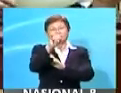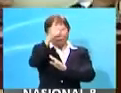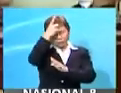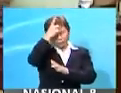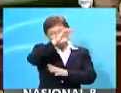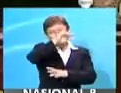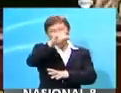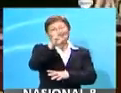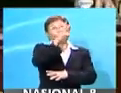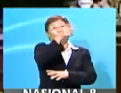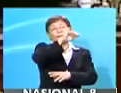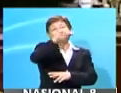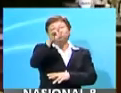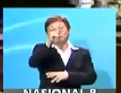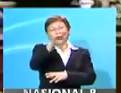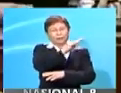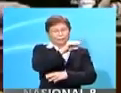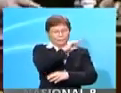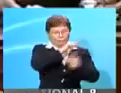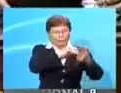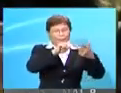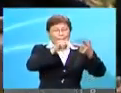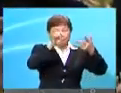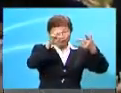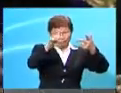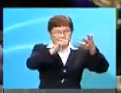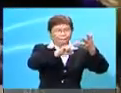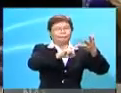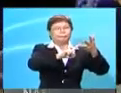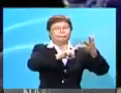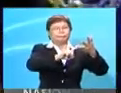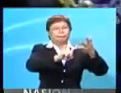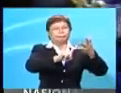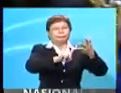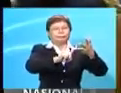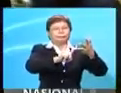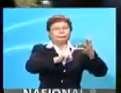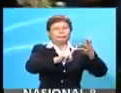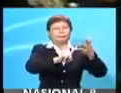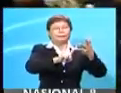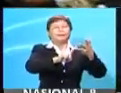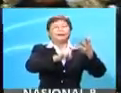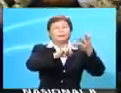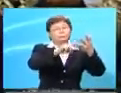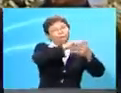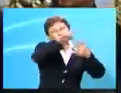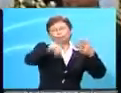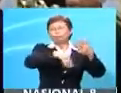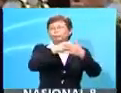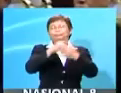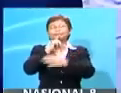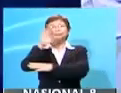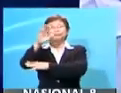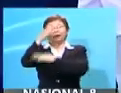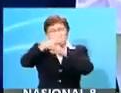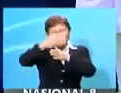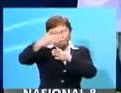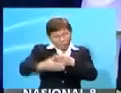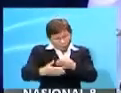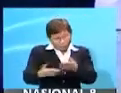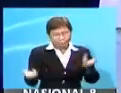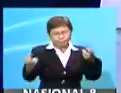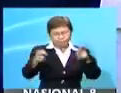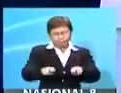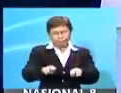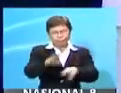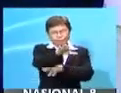tuanku Jafar dan menteri pendidikan Datuk Seri mahazir Khalid pula mengangkat sumpah jawatan dan tak setia masing-masing mereka Selepas itu menandatangani dokumen